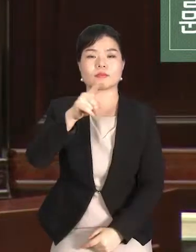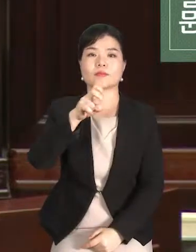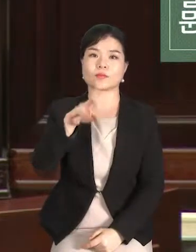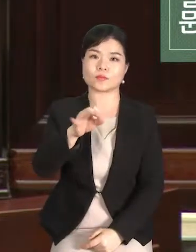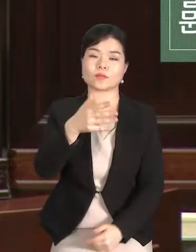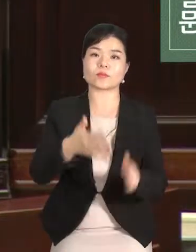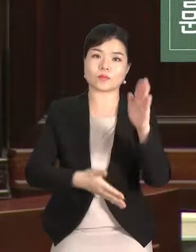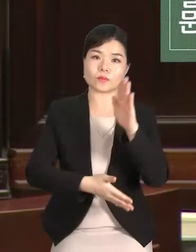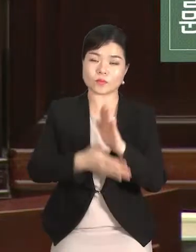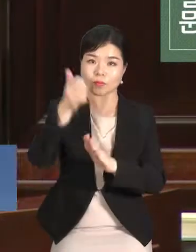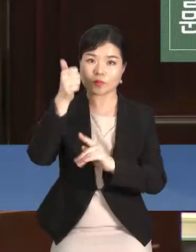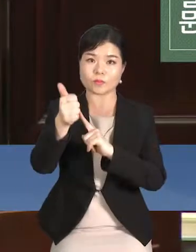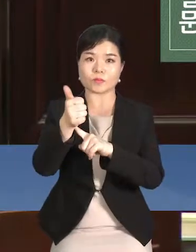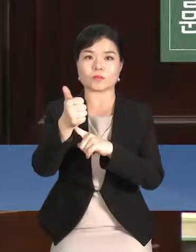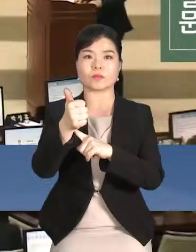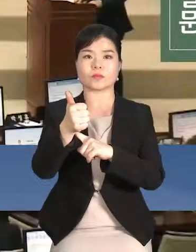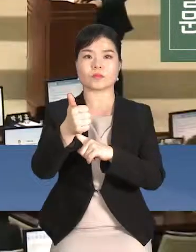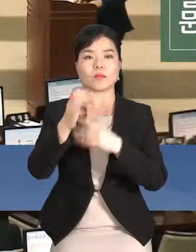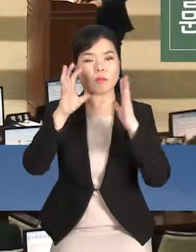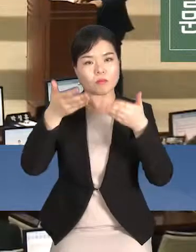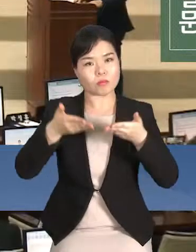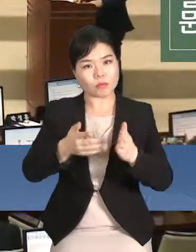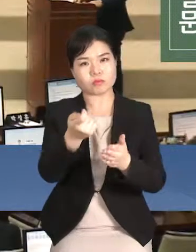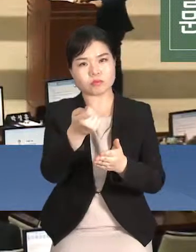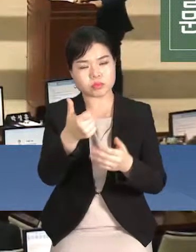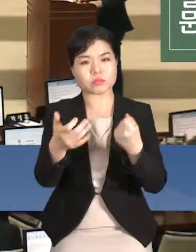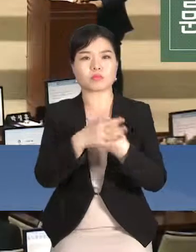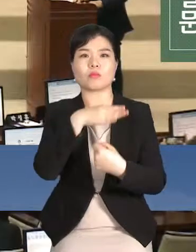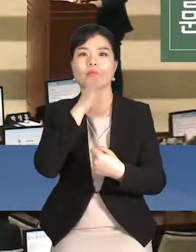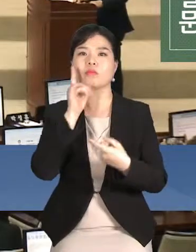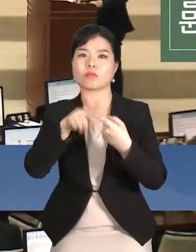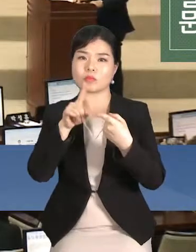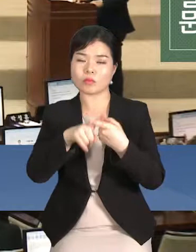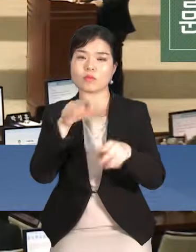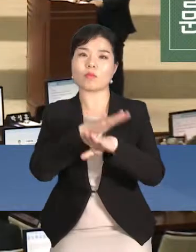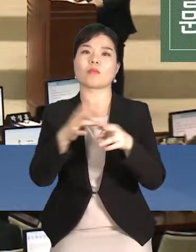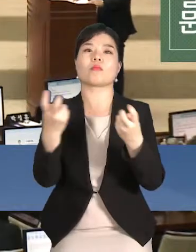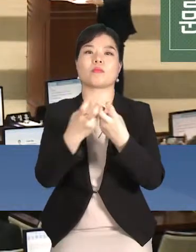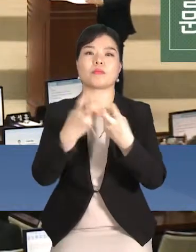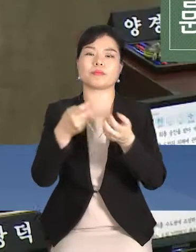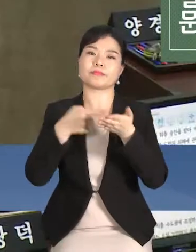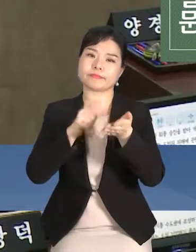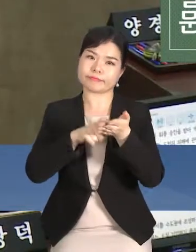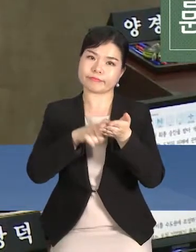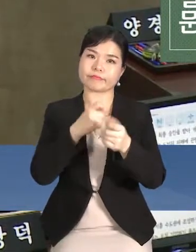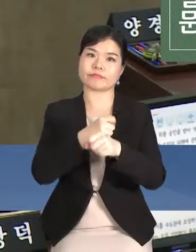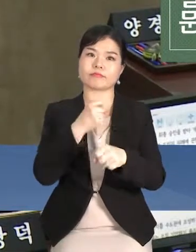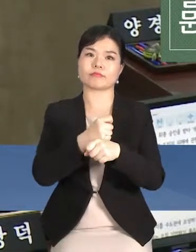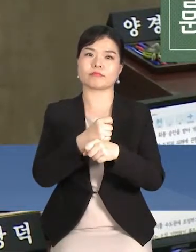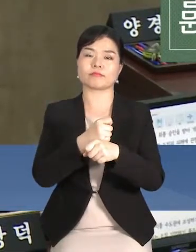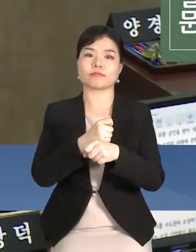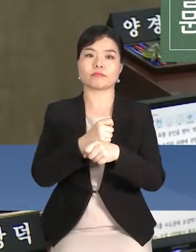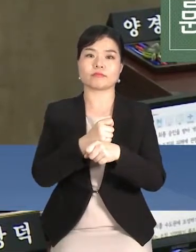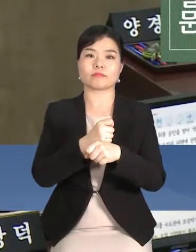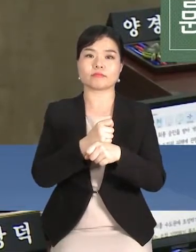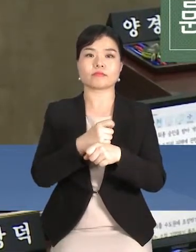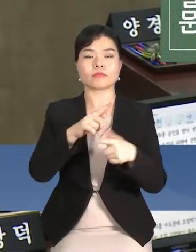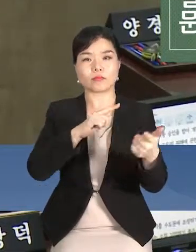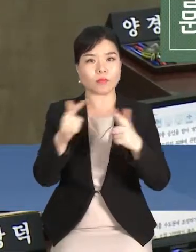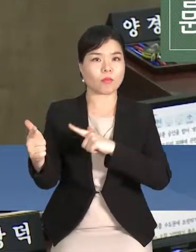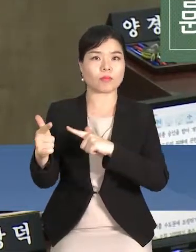상대로 저출산 고령화 사회에 대한 경기도의 대책 마련 촉구를 비롯해 시흥 장현지구 송전탑 지중화